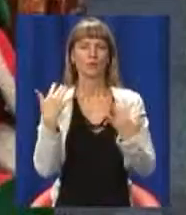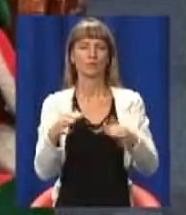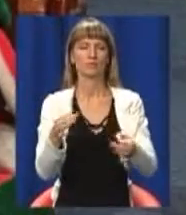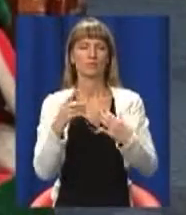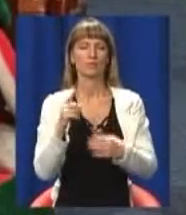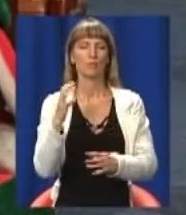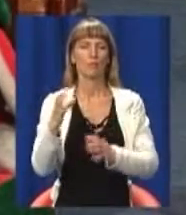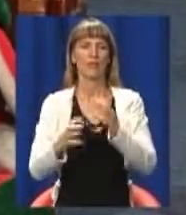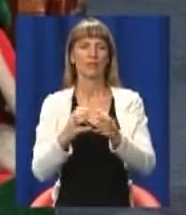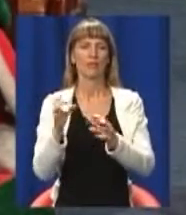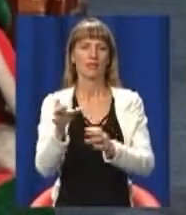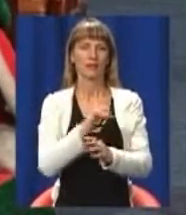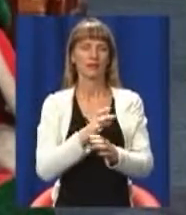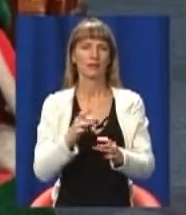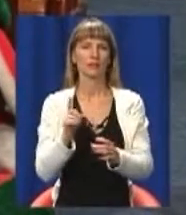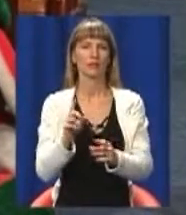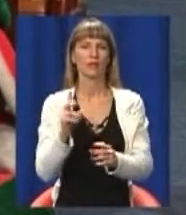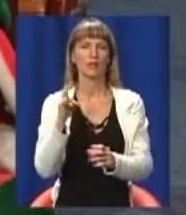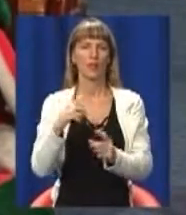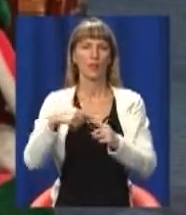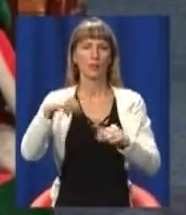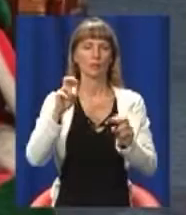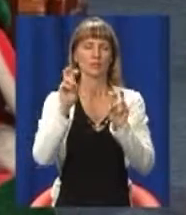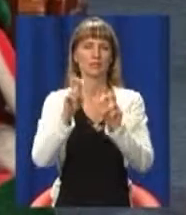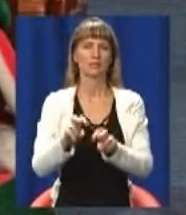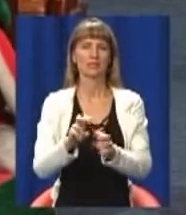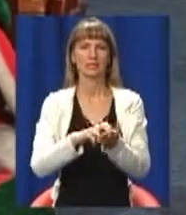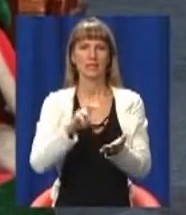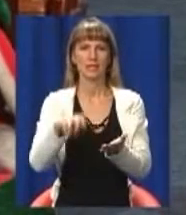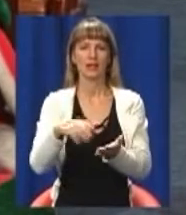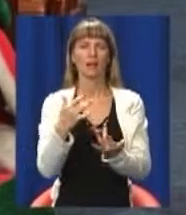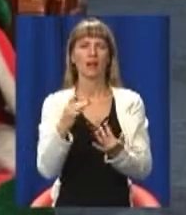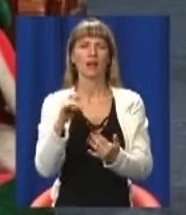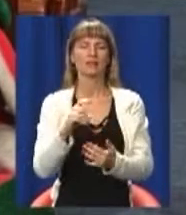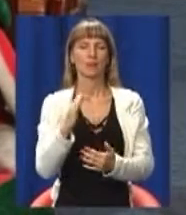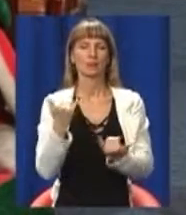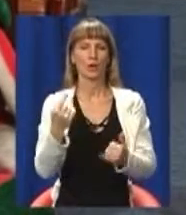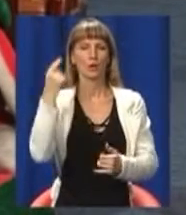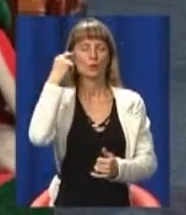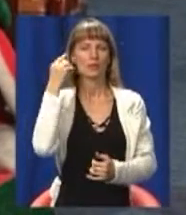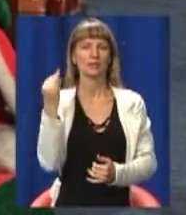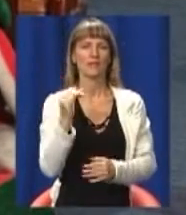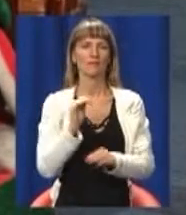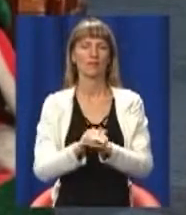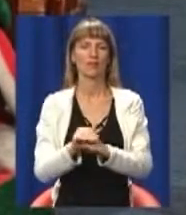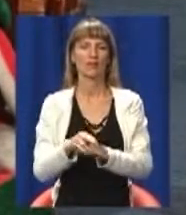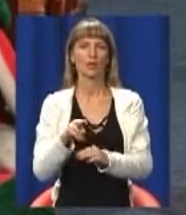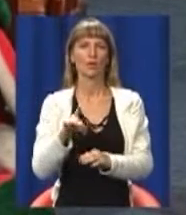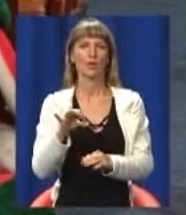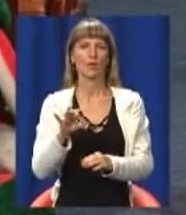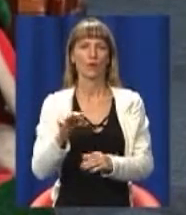там планета, Луна, і що на Луну сідали декілька разів. А зараз ми дізнаємося в наших цікавих фактах